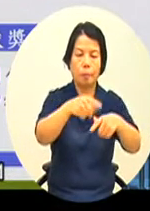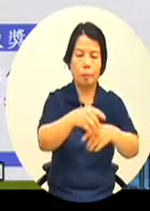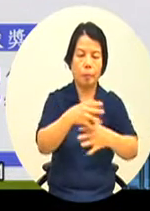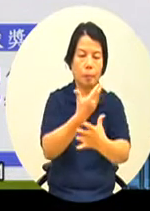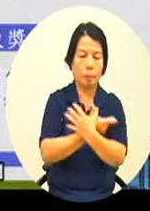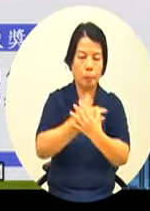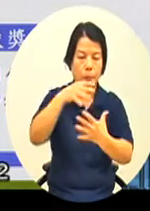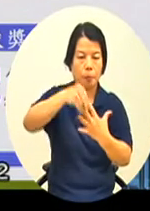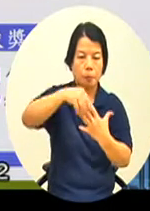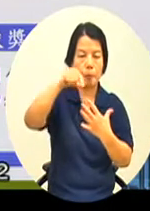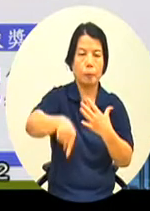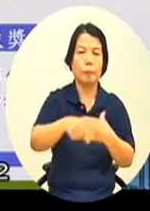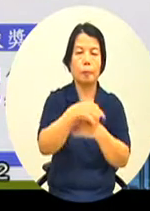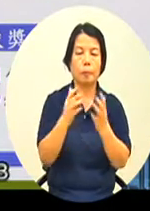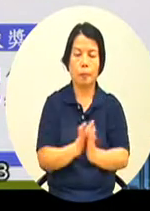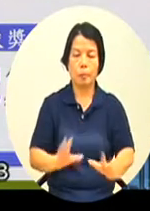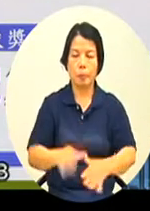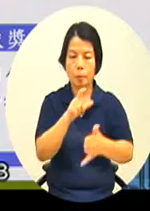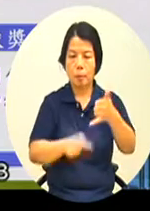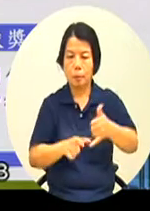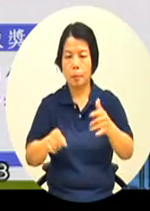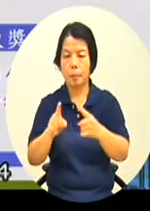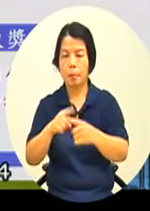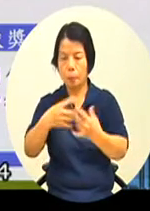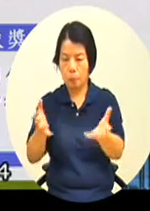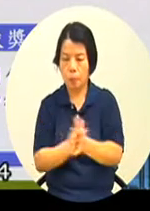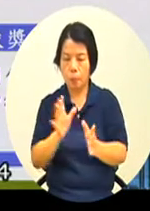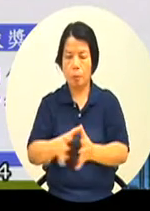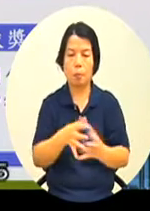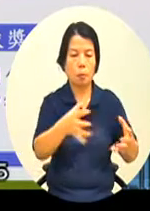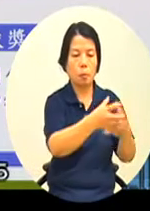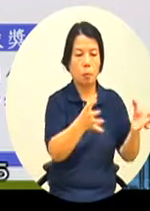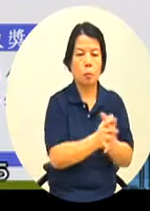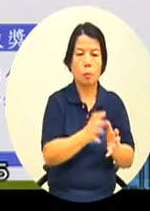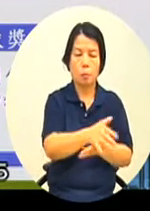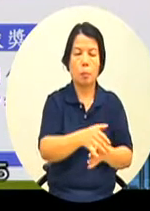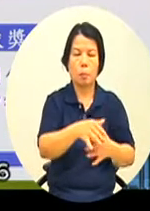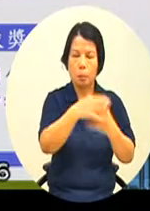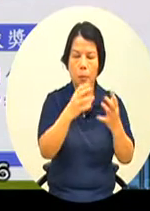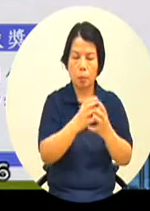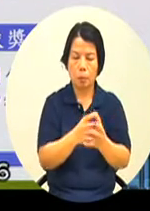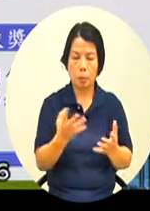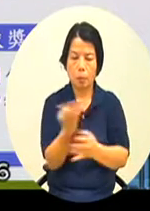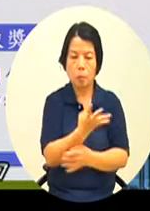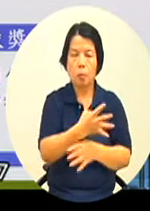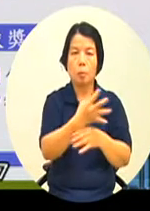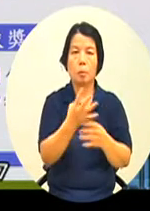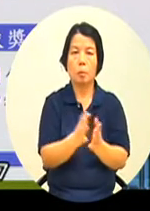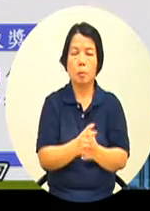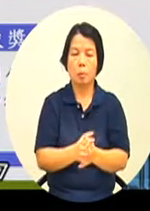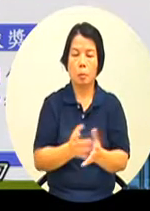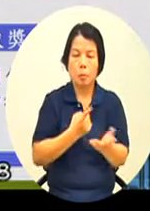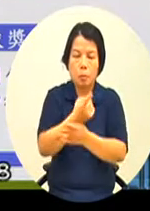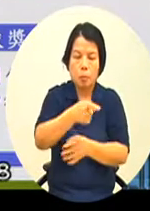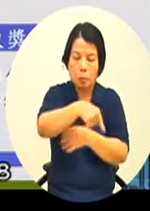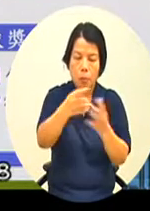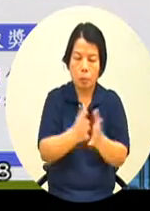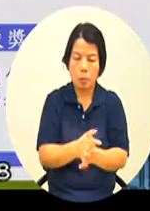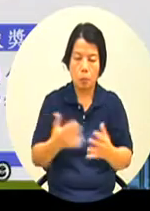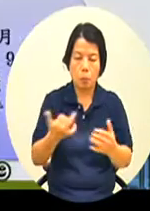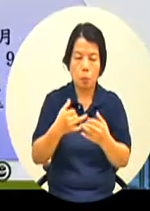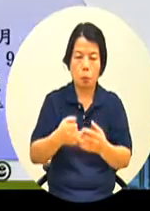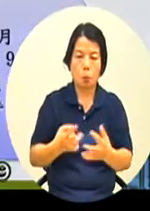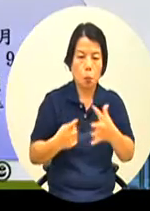遴选出个人组5人，还有团体组4组参加全系部的这个杰出贡献奖的选